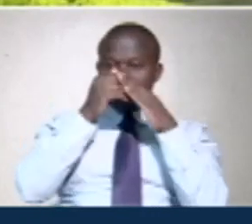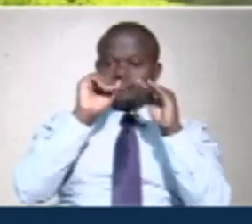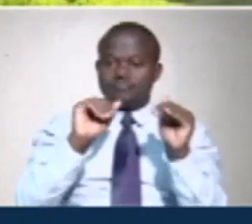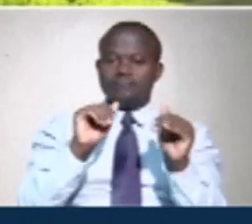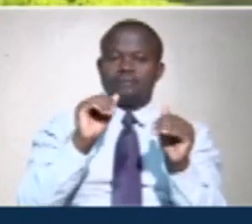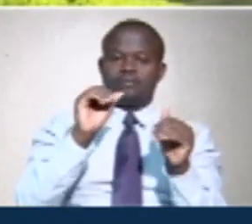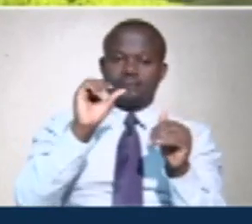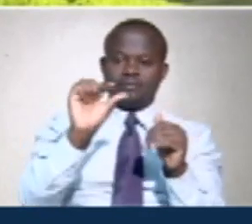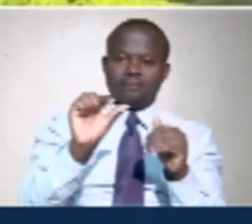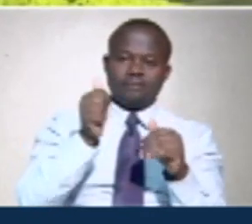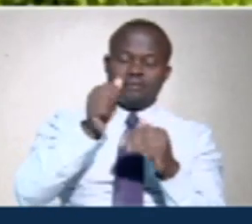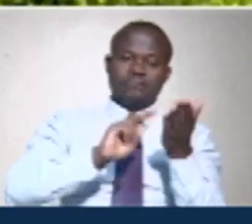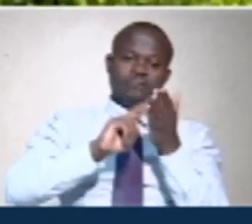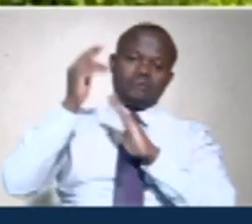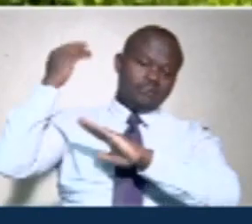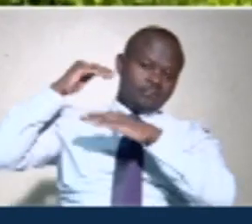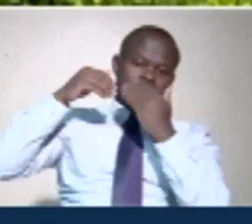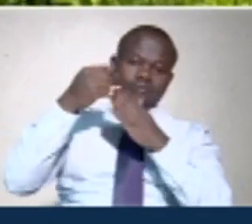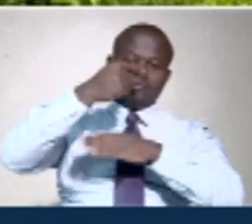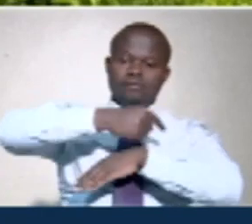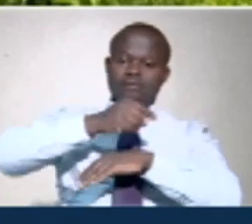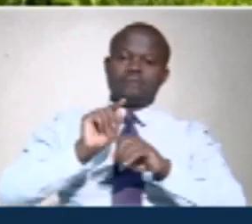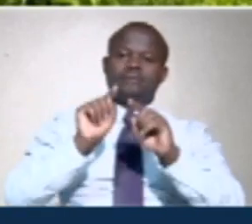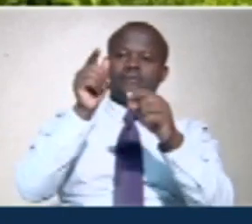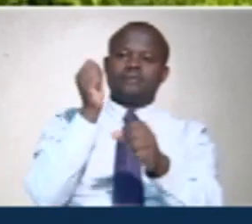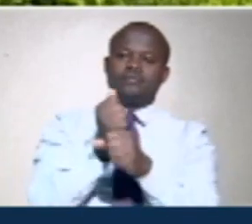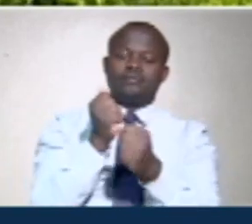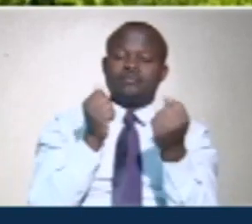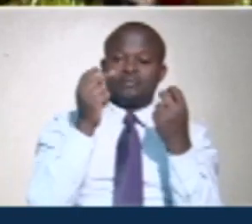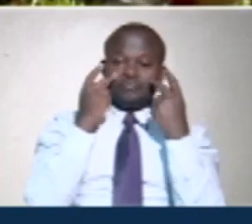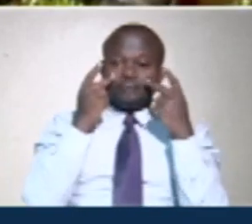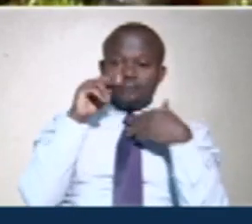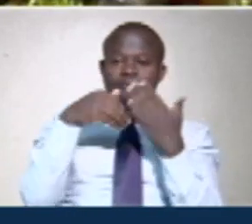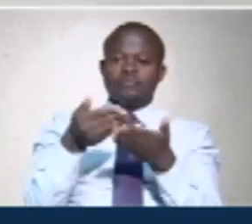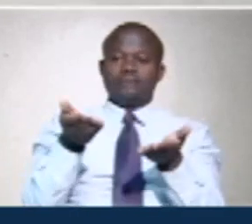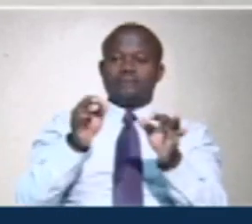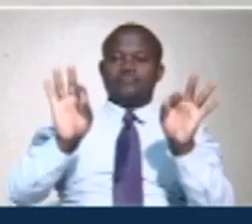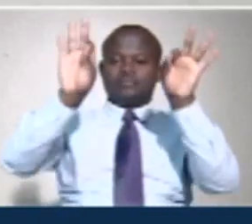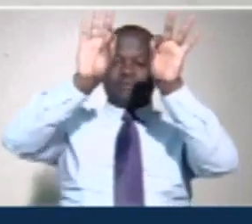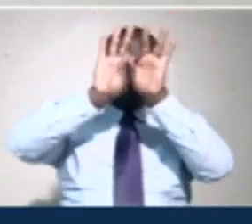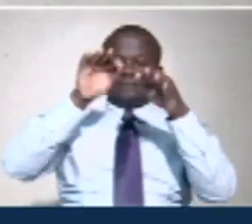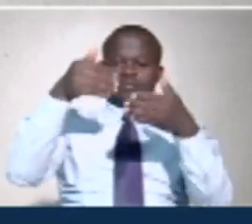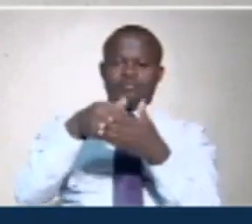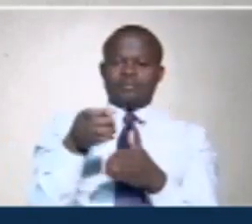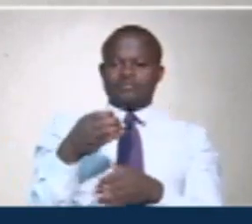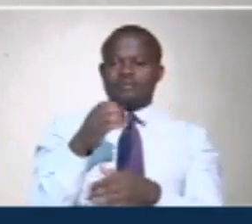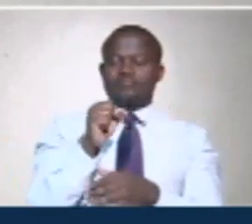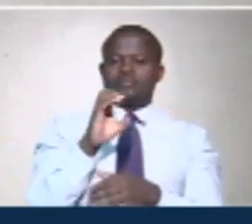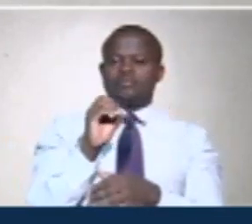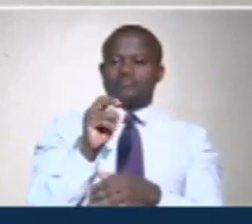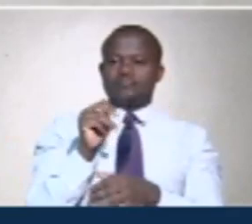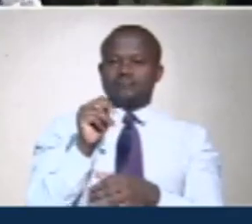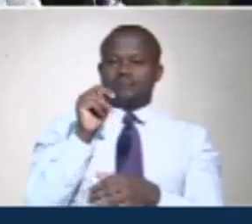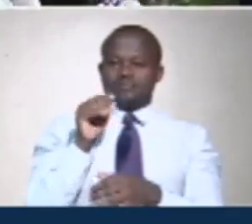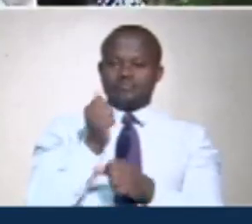icyo bayakoresheje icyo gihe uyu munsi bagiye kugikora basanga cyarazamuye igiciro. Kugeza ubu kampani ya SCON irimo